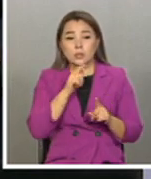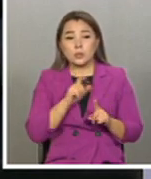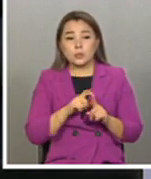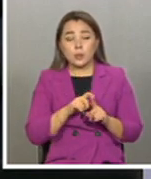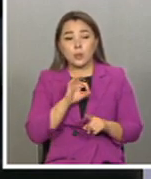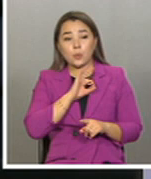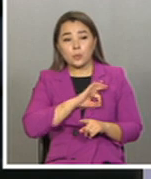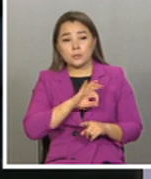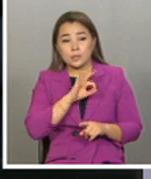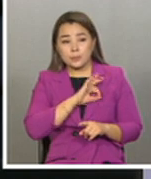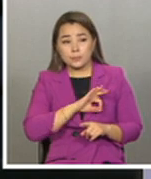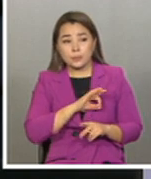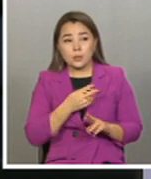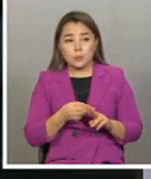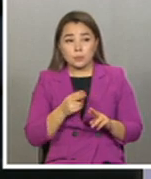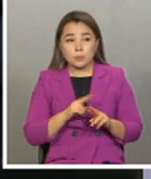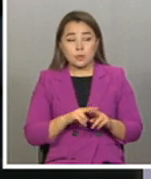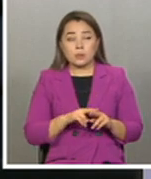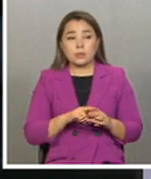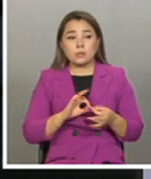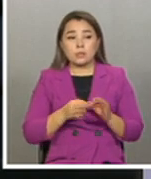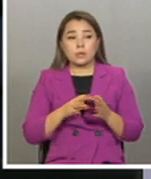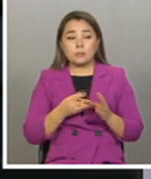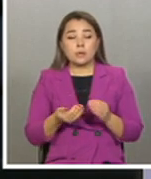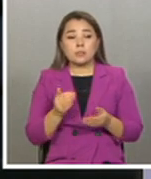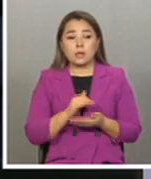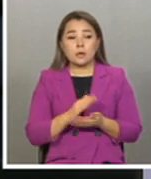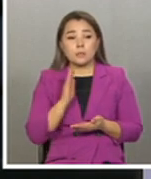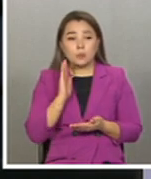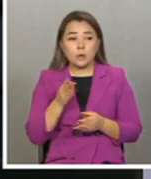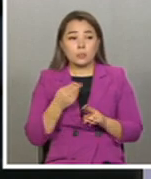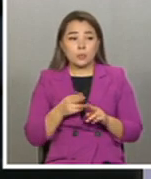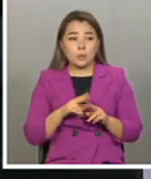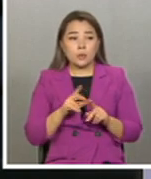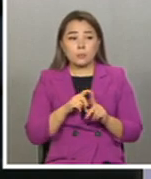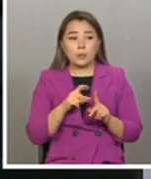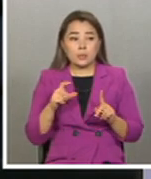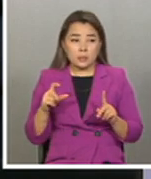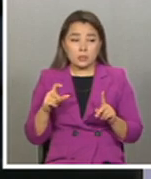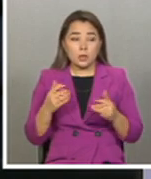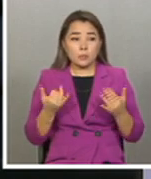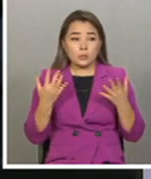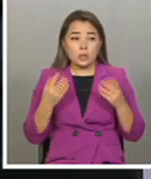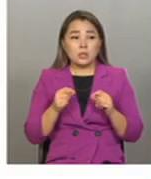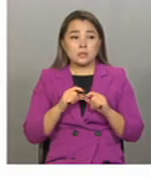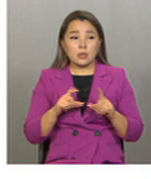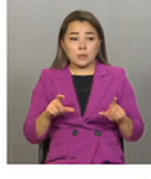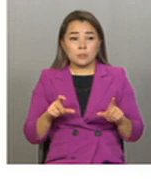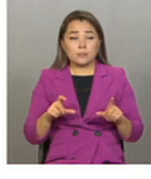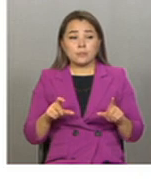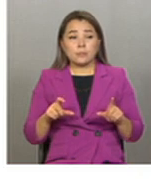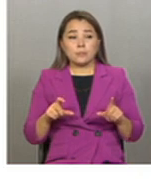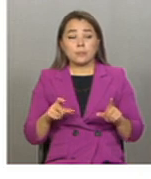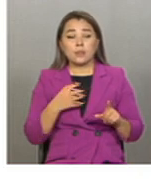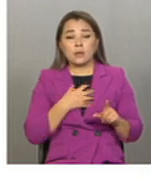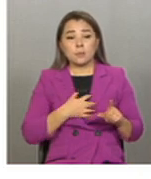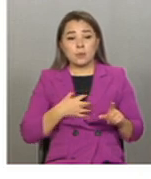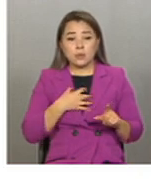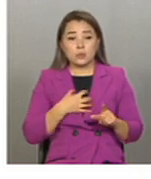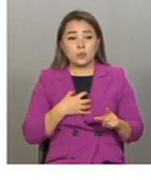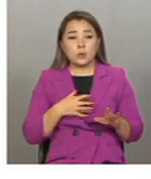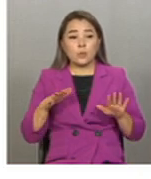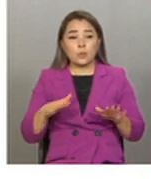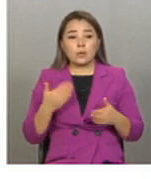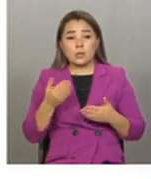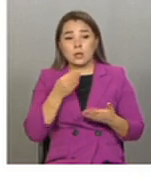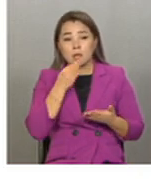қолданып, бұл мәтінмен танысамыз. Және бұл мәтіннің де бүгінгі сабағымыздағы маңызды орны бар